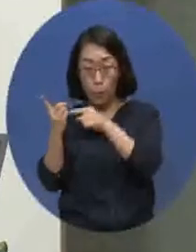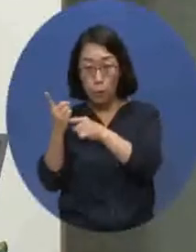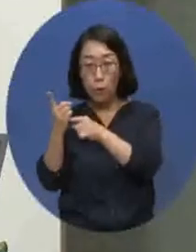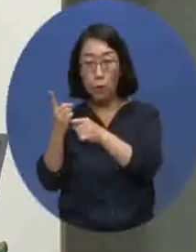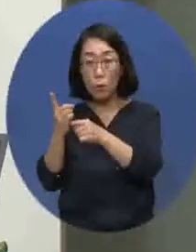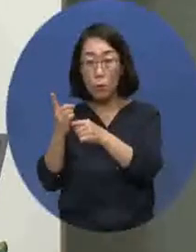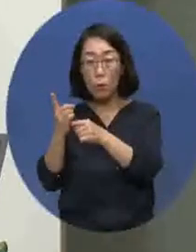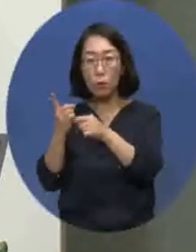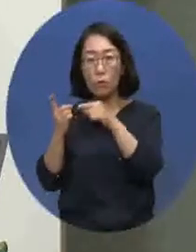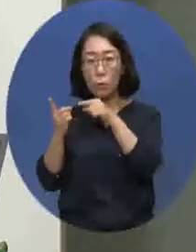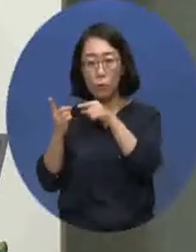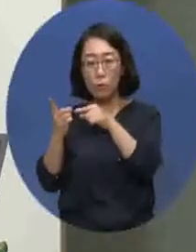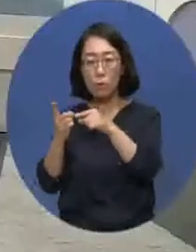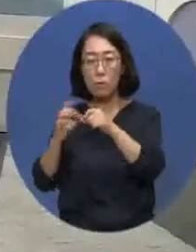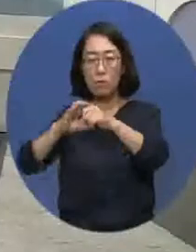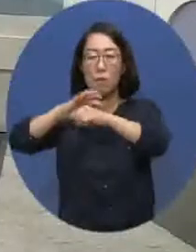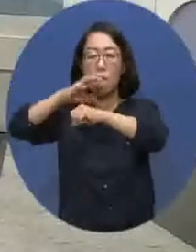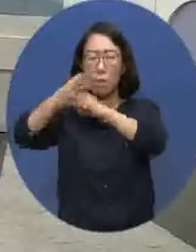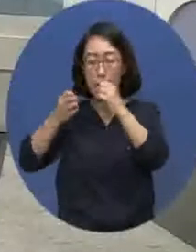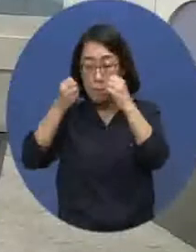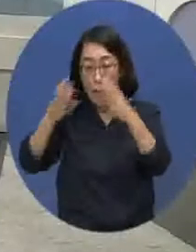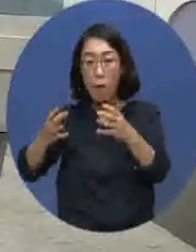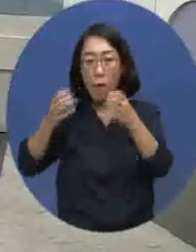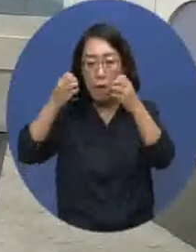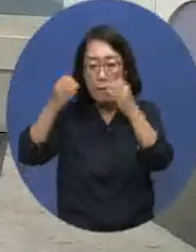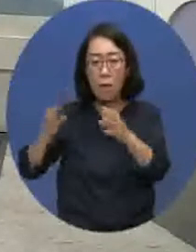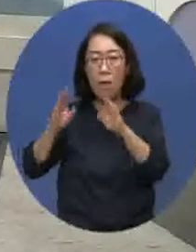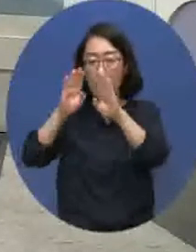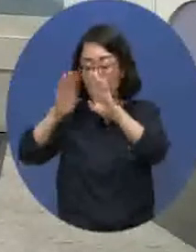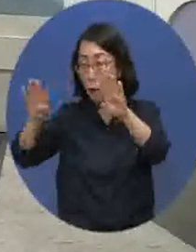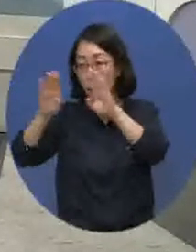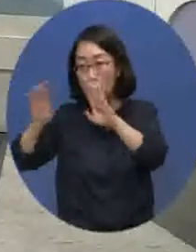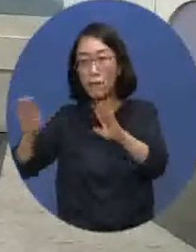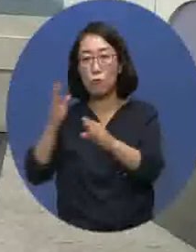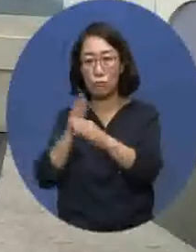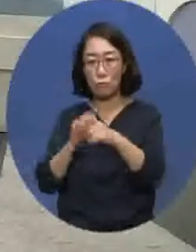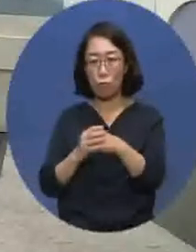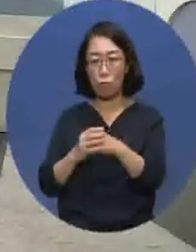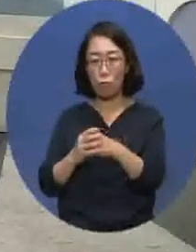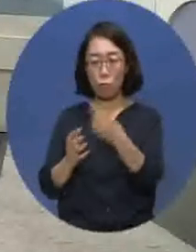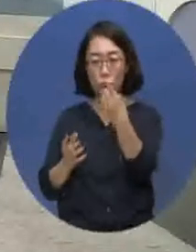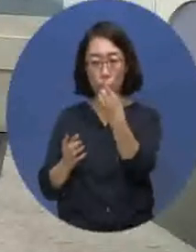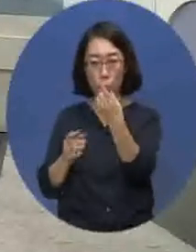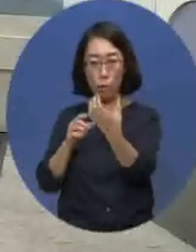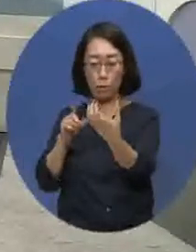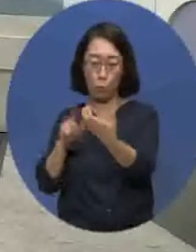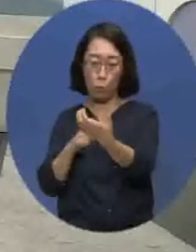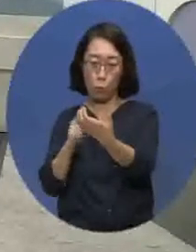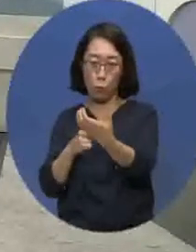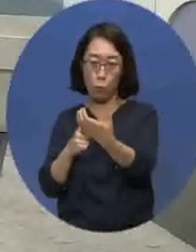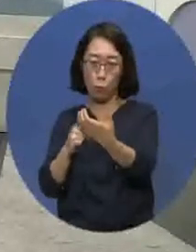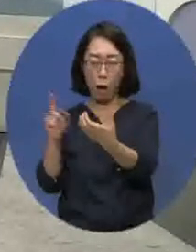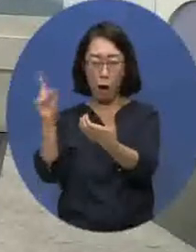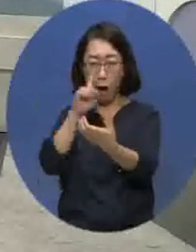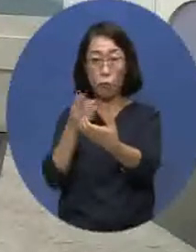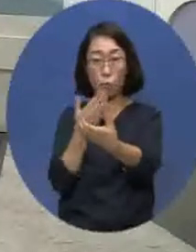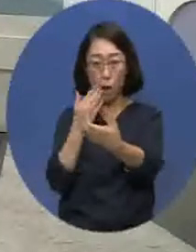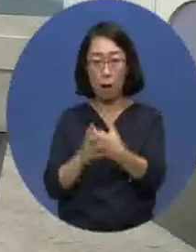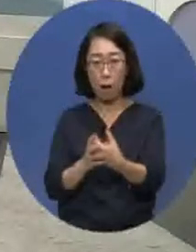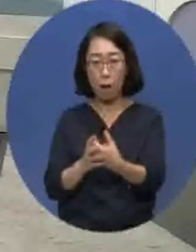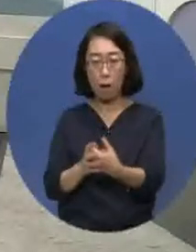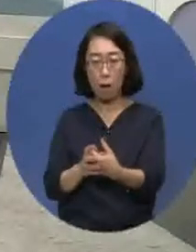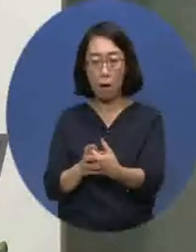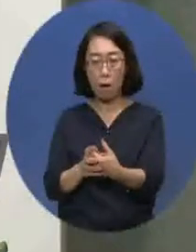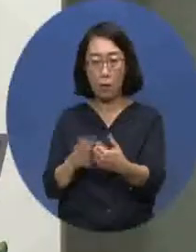에 장이 열리고 있다 지금 스마트폰으로 모든 것을 우리가 지금 해결합니다 더군다나 비대면